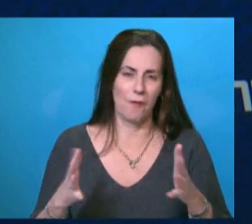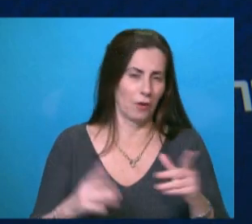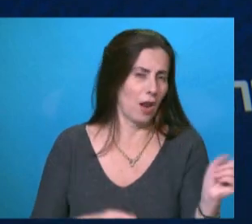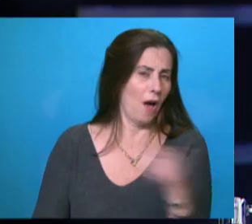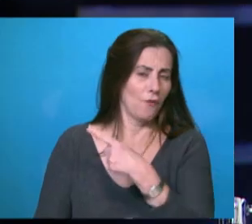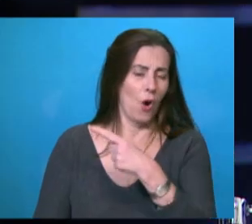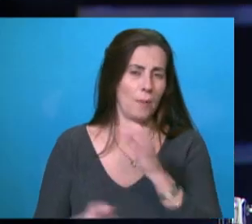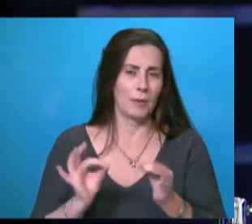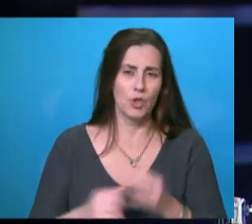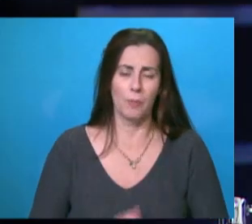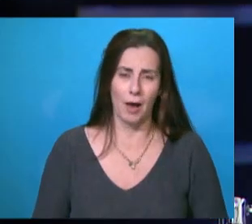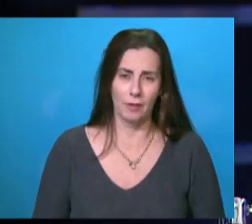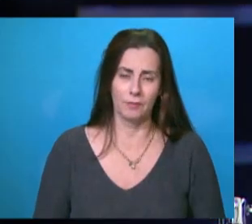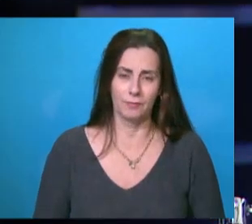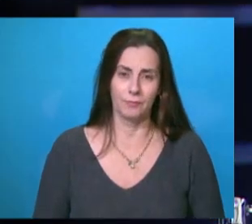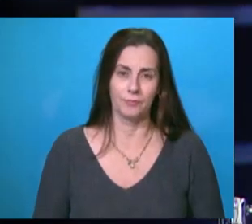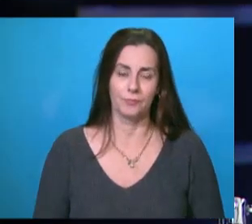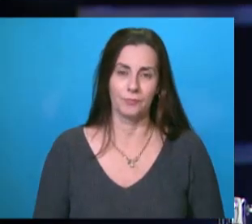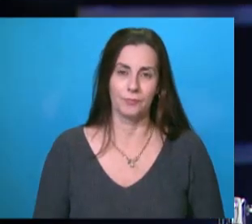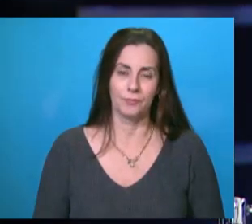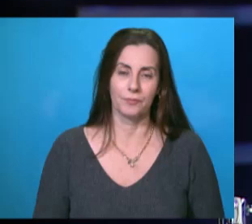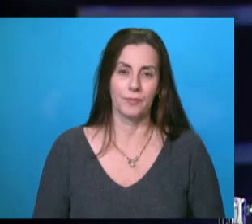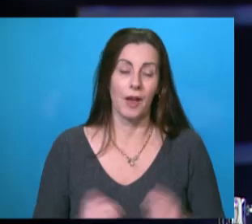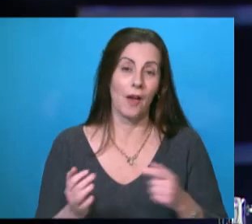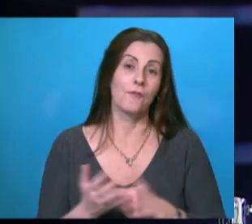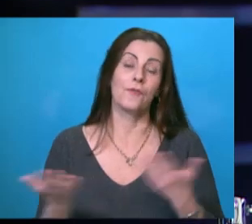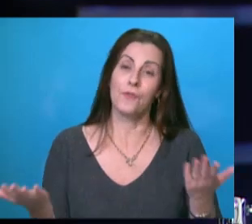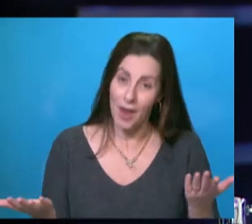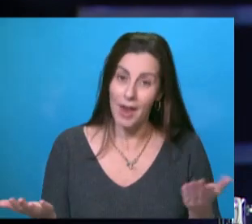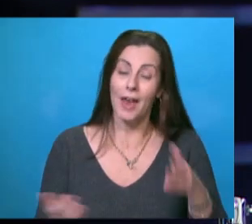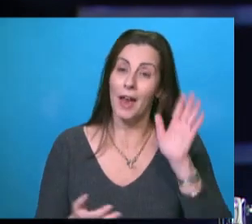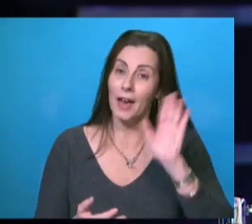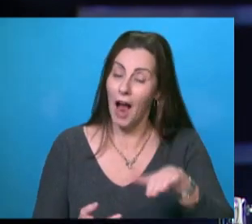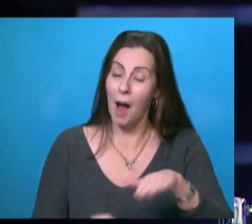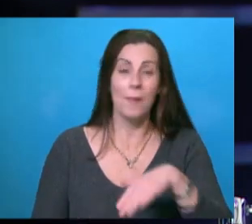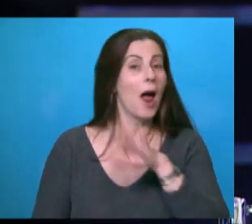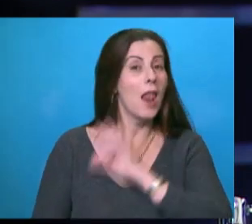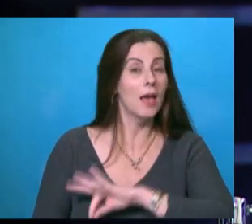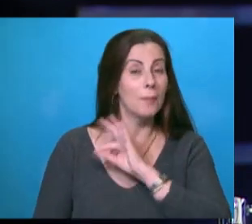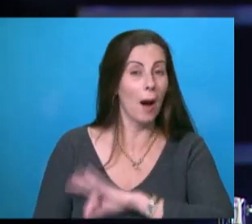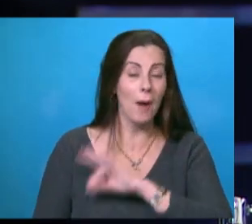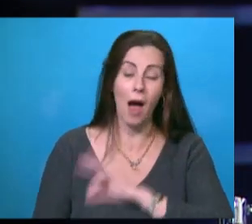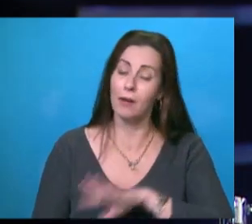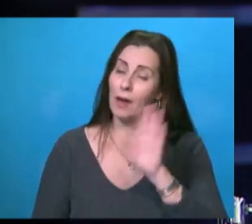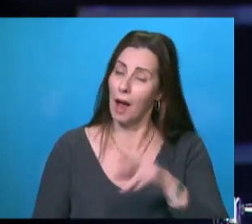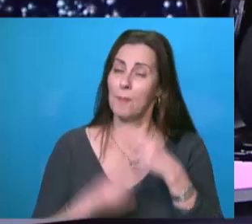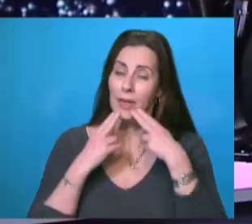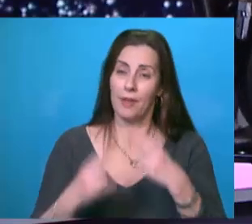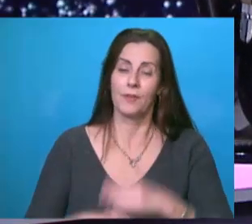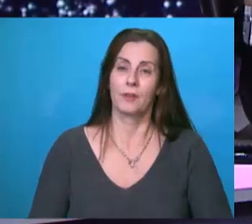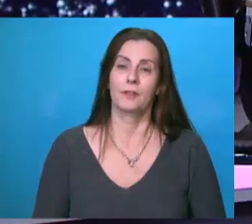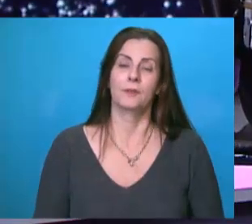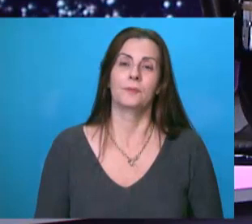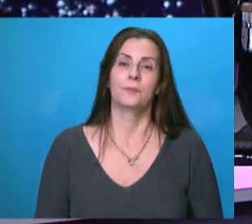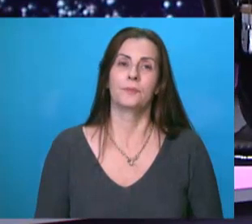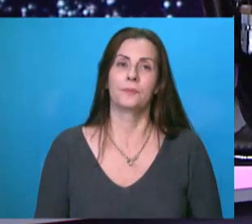למשפט. וכדי לא להישאר מחוץ לכותרות, יושב ראש ישראל ביתנו מיהר להצטרף.